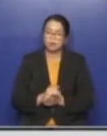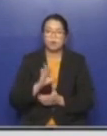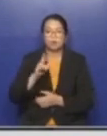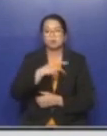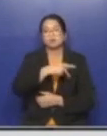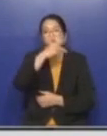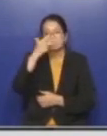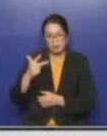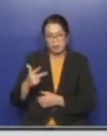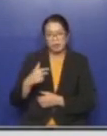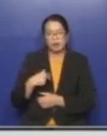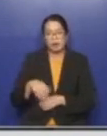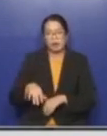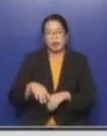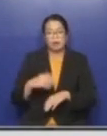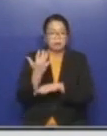พีบีเอสคือนี่แหละความเป็นสื่อสาธารณะ